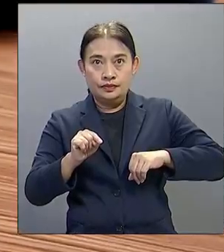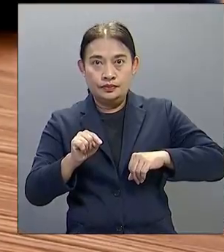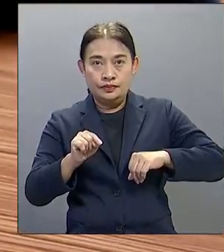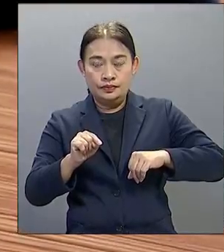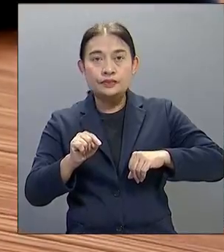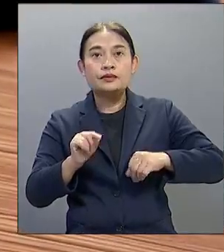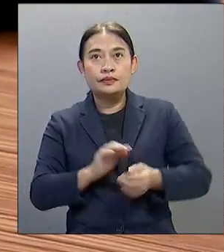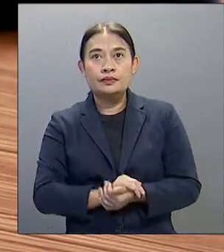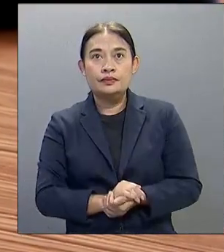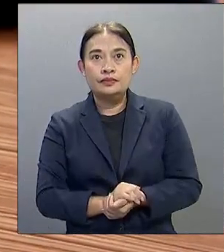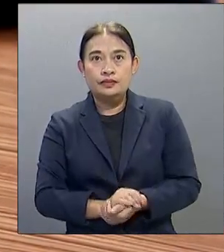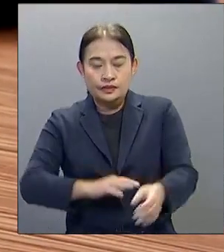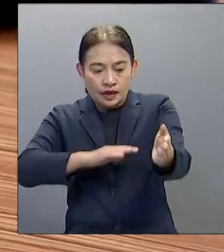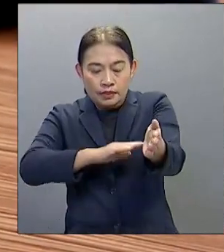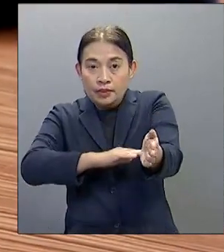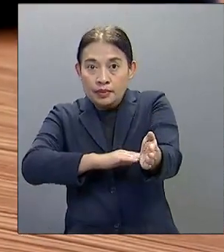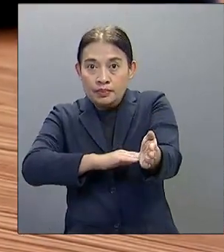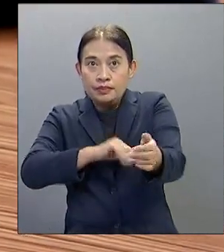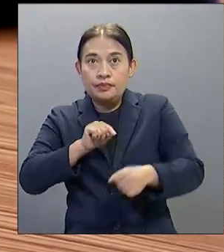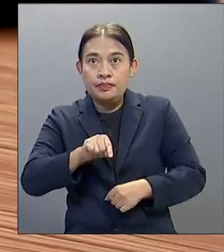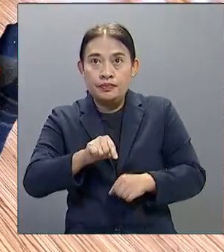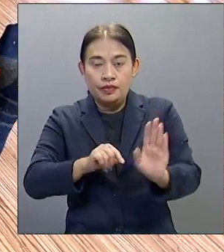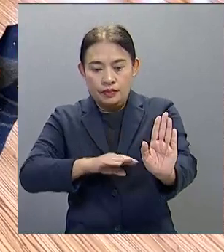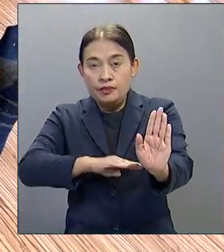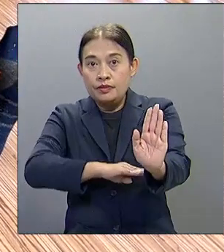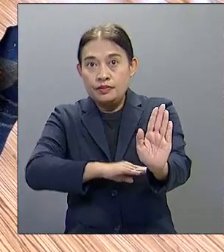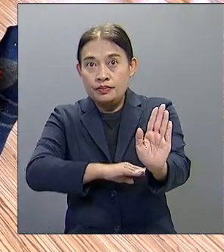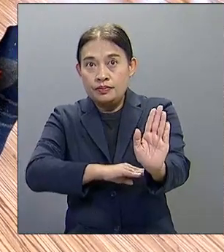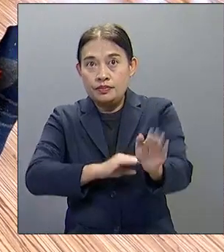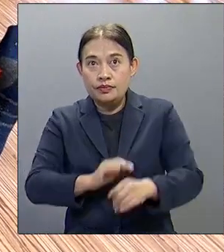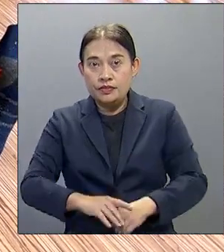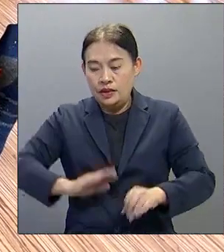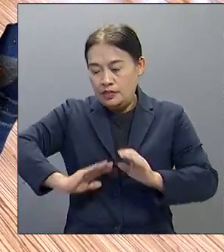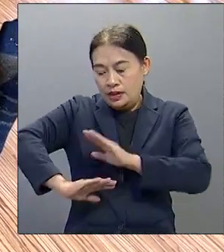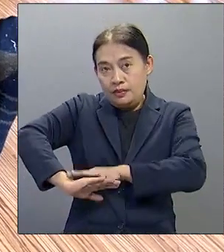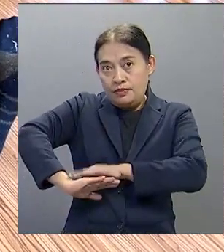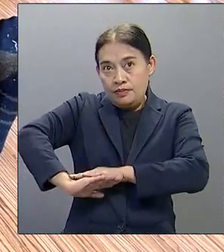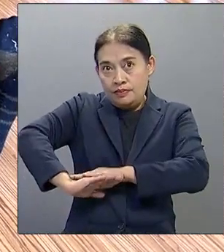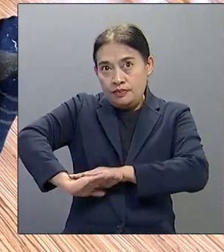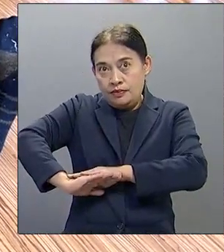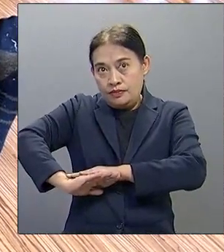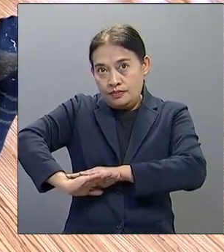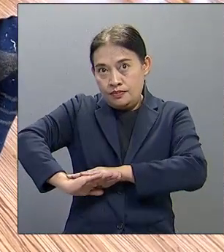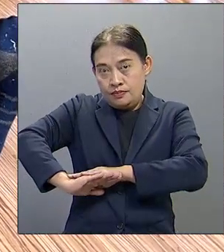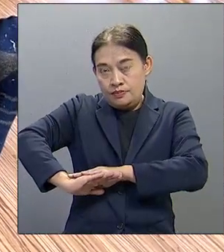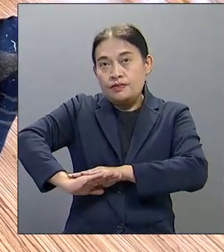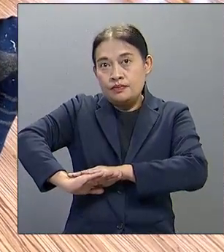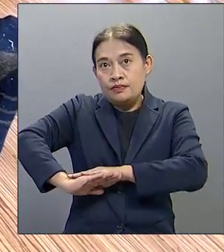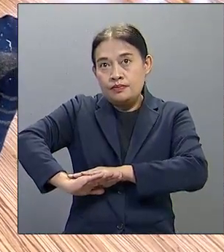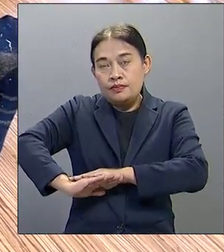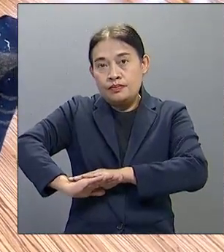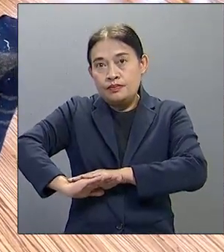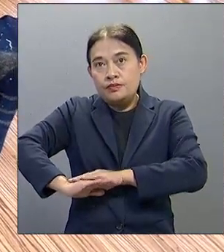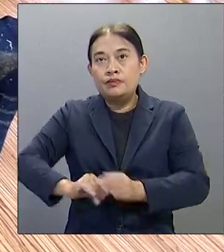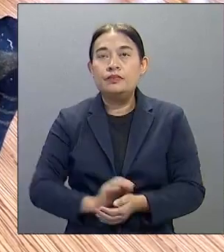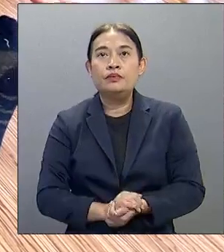น้าขานะครับเหยียดเท้าไปให้ตรงส่วนมืออีกข้างให้กดลงที่บริเวณเข่ามืออีกข้าง